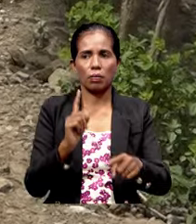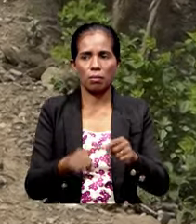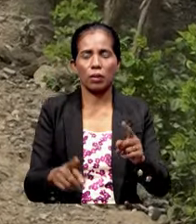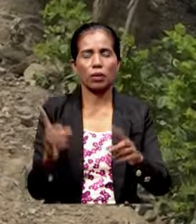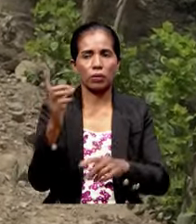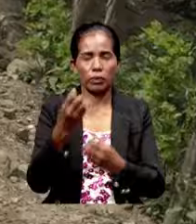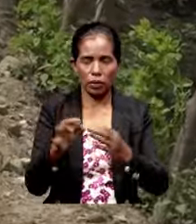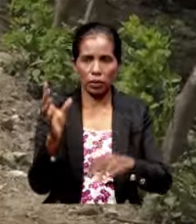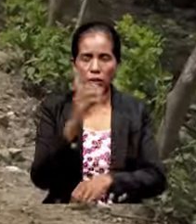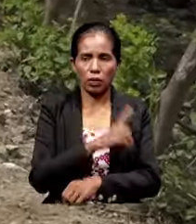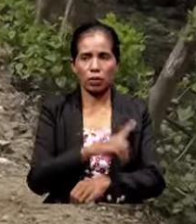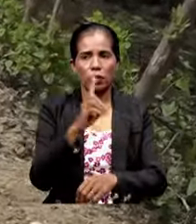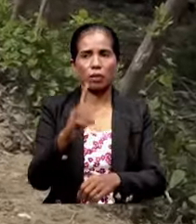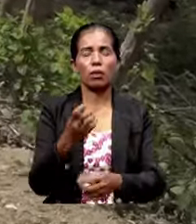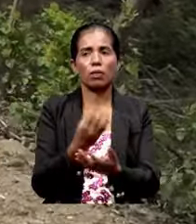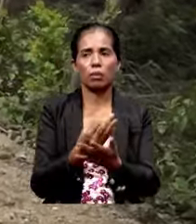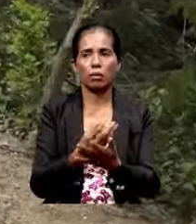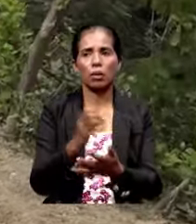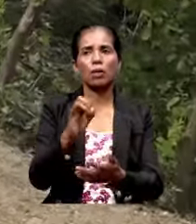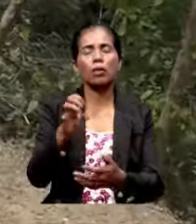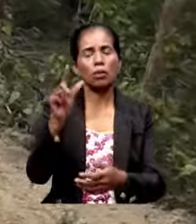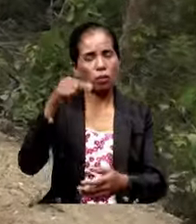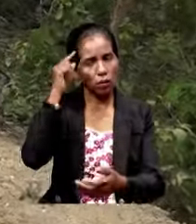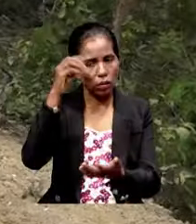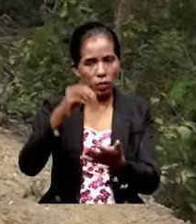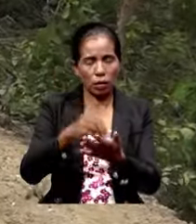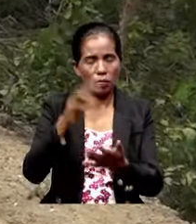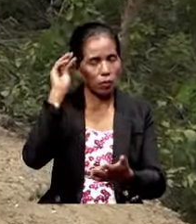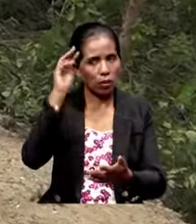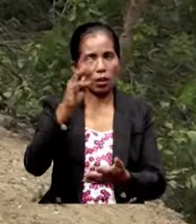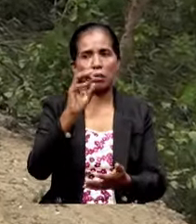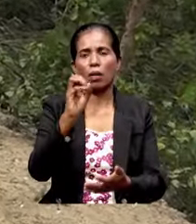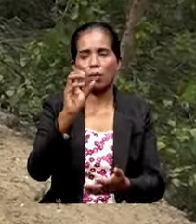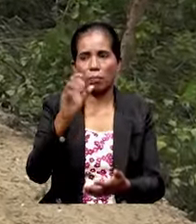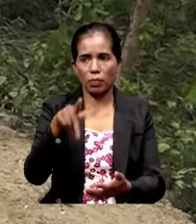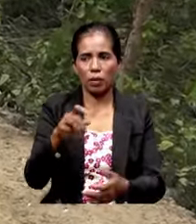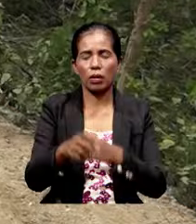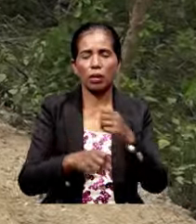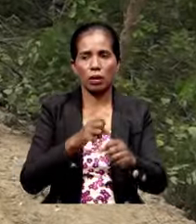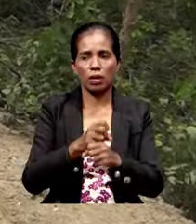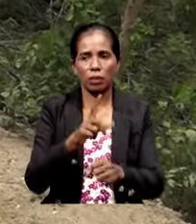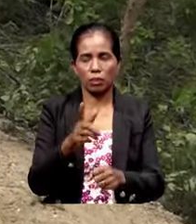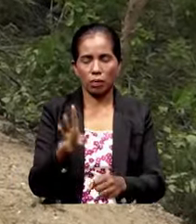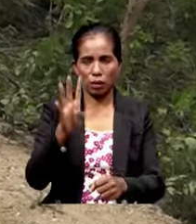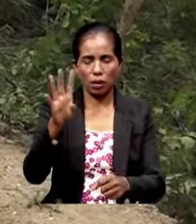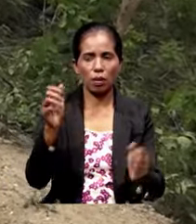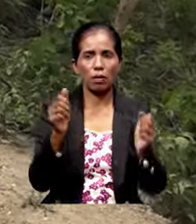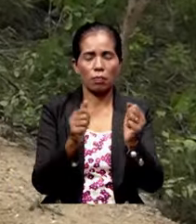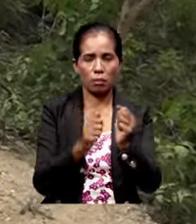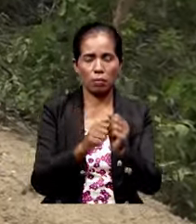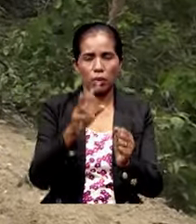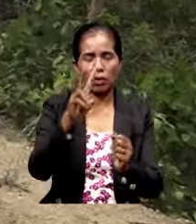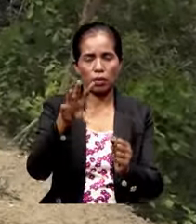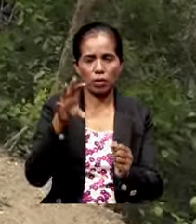ini. Total orsamento geral estado nebe governo aloka ba ministerio obras publica ia tinang riuroron resingat hamu tok tokon atus ro resin